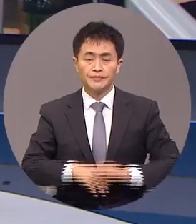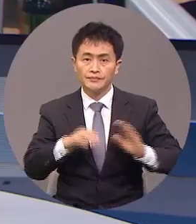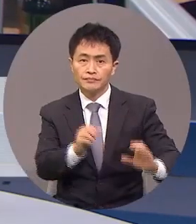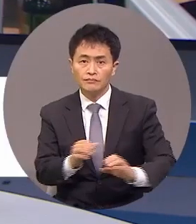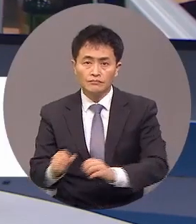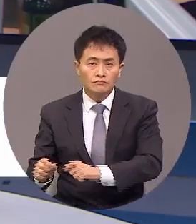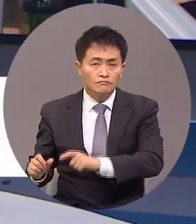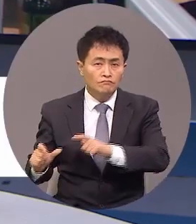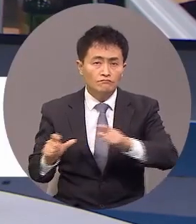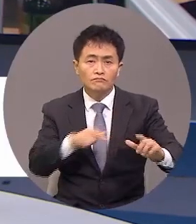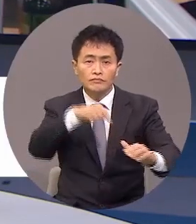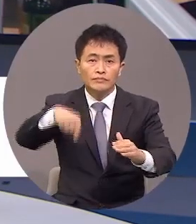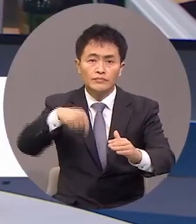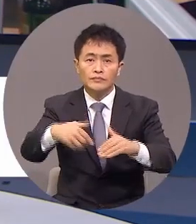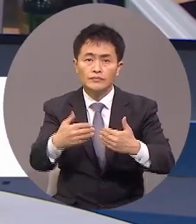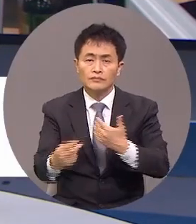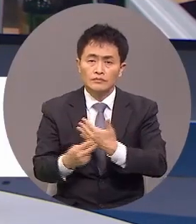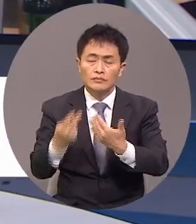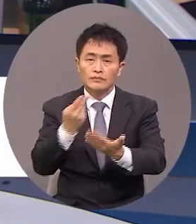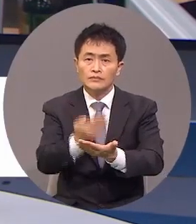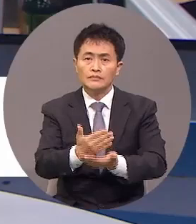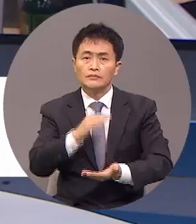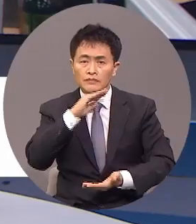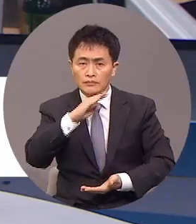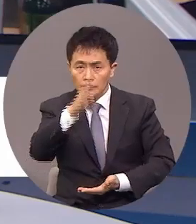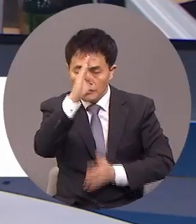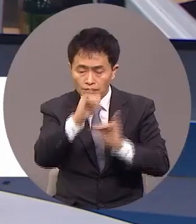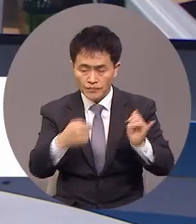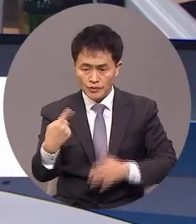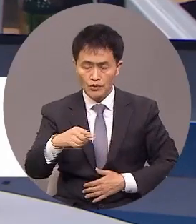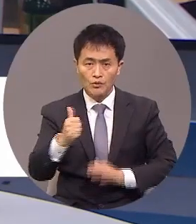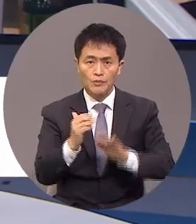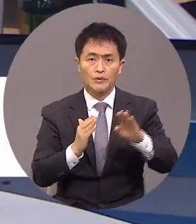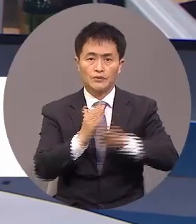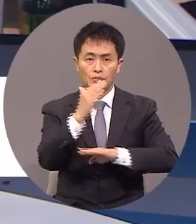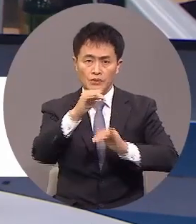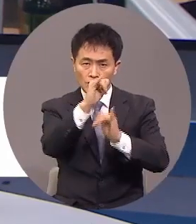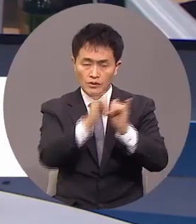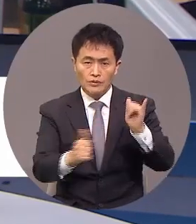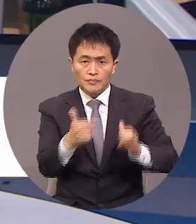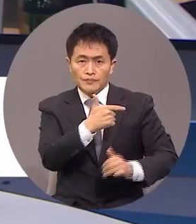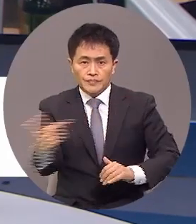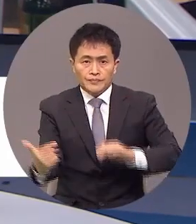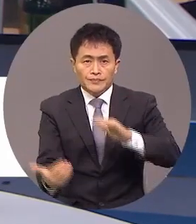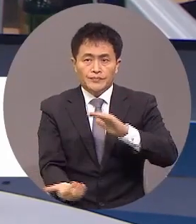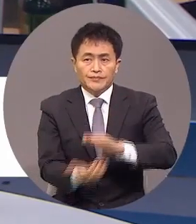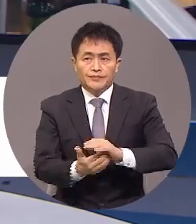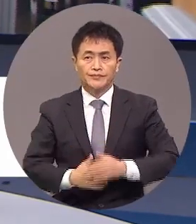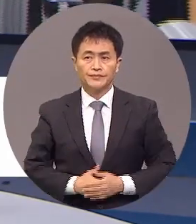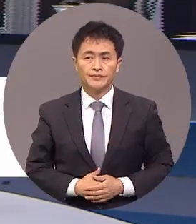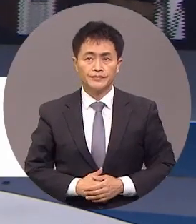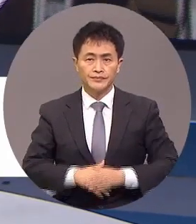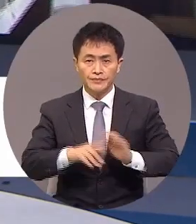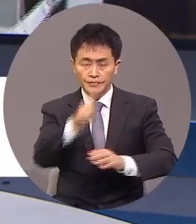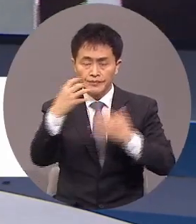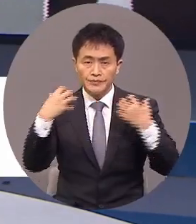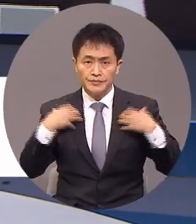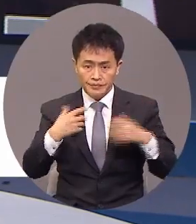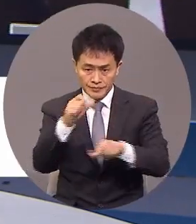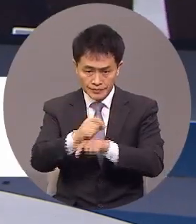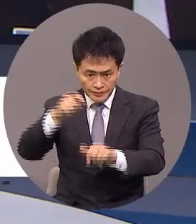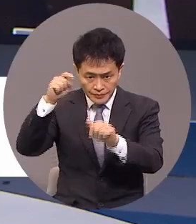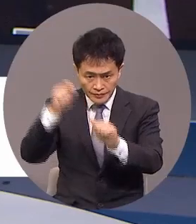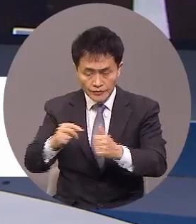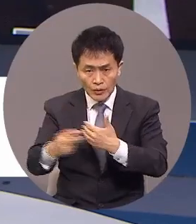이렇게 확산세가 계속되면서 입원을 기다리는 환자도 1,500명을 넘겨 또다시 역대 최다를 기록했습니다. 정부는 행정명령을